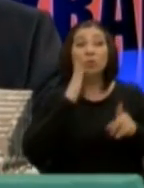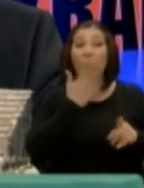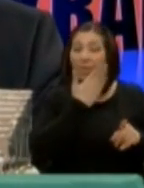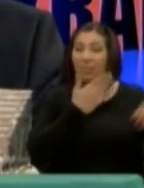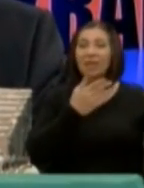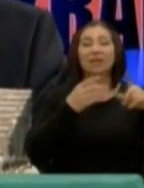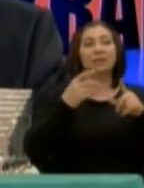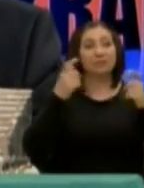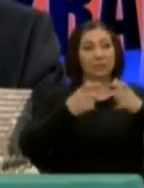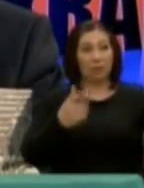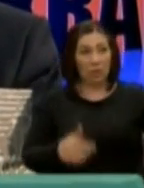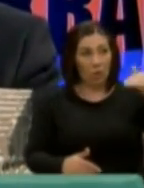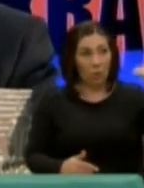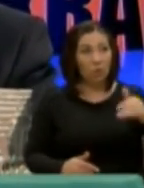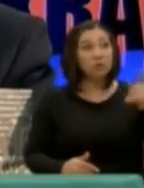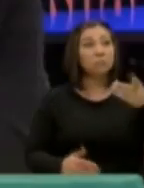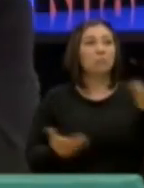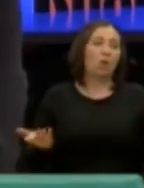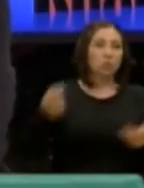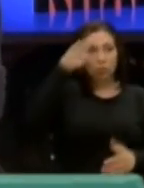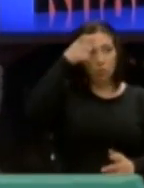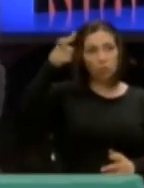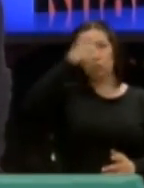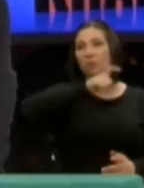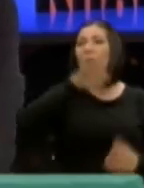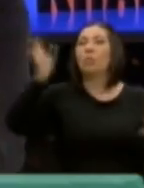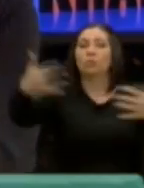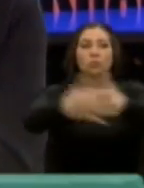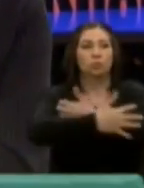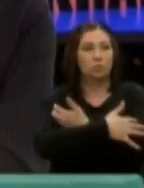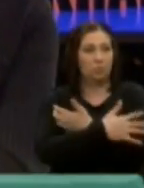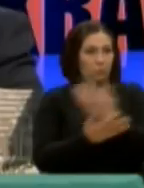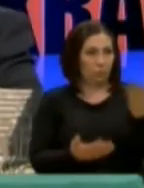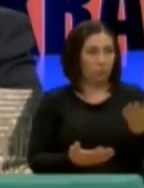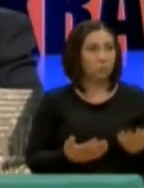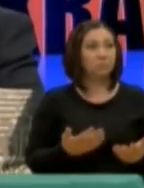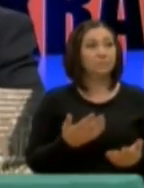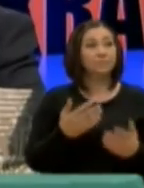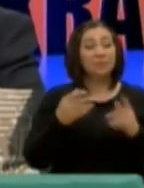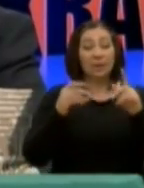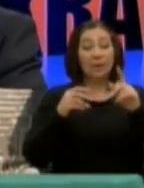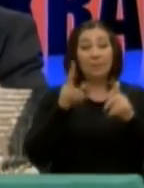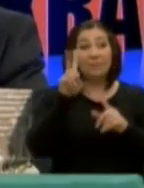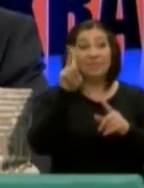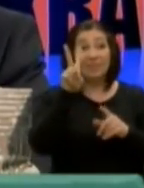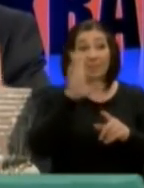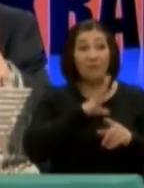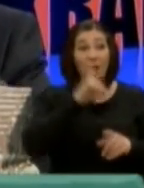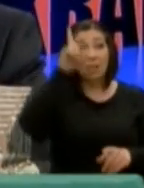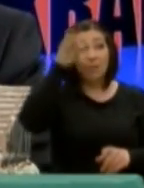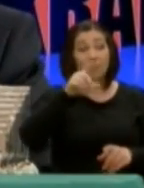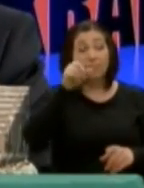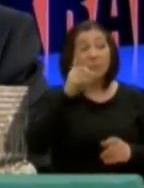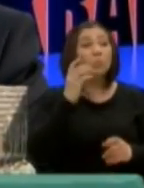geliyor. E siz bayağı böyle tabii canım, bütün yurdu kucaklıyorsunuz. Tutuyorsunuz. Yani. Rimoflobin diye bir vitamin var. Allah tarafından bir